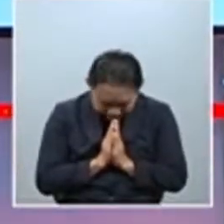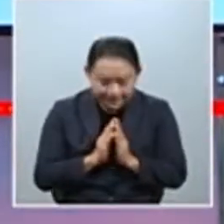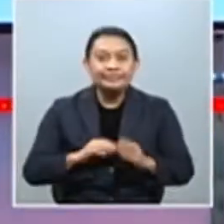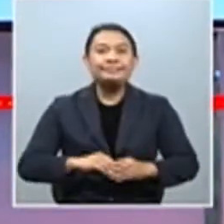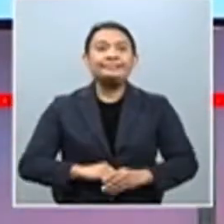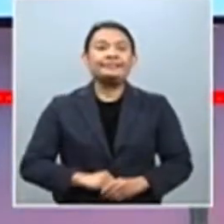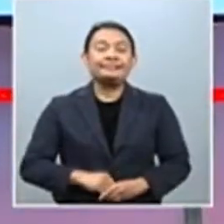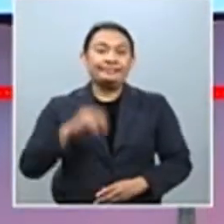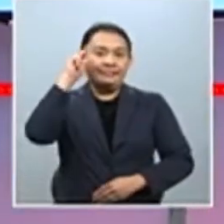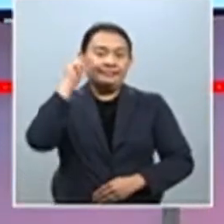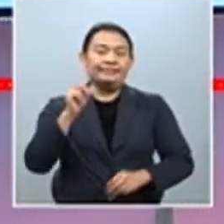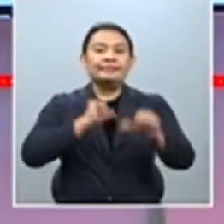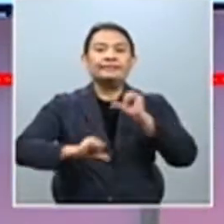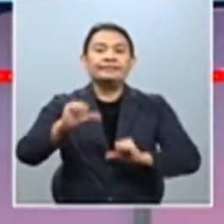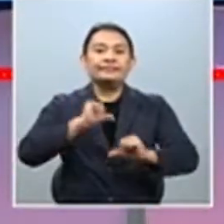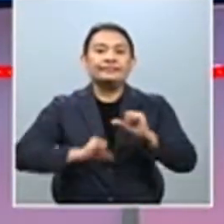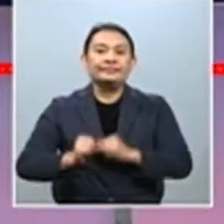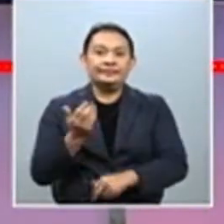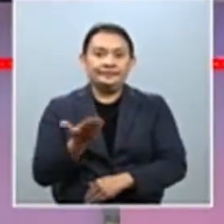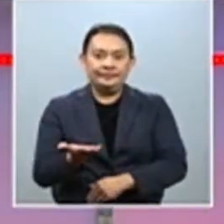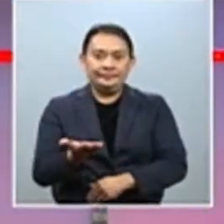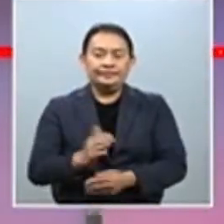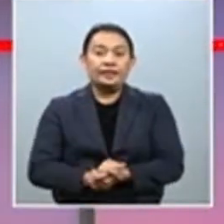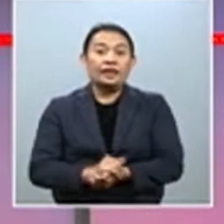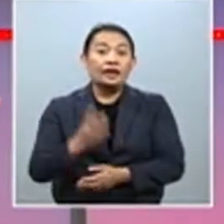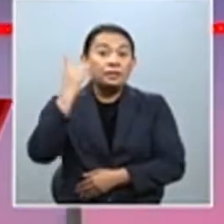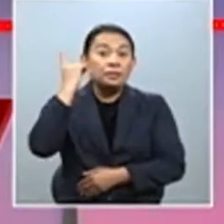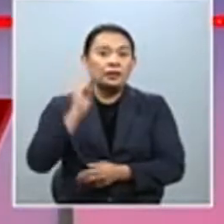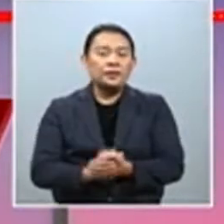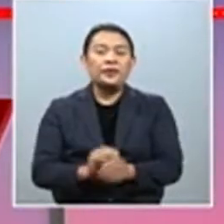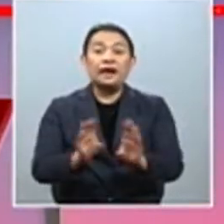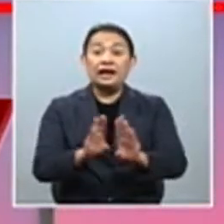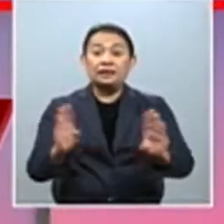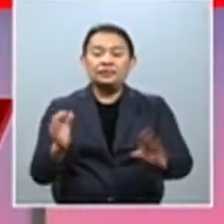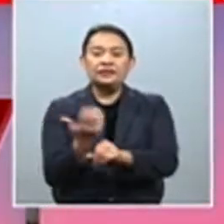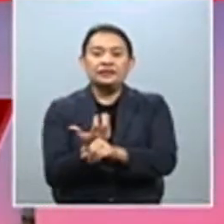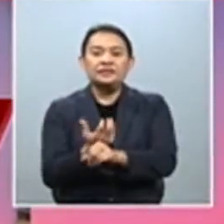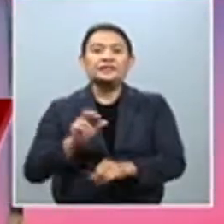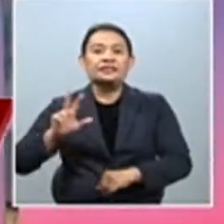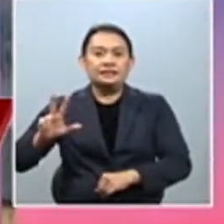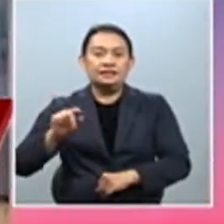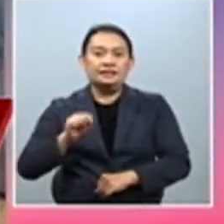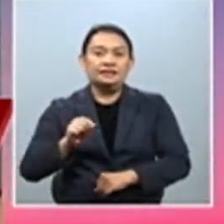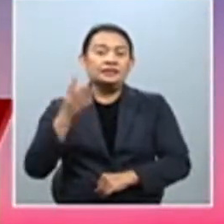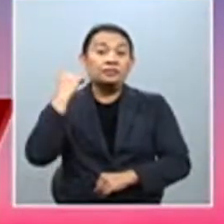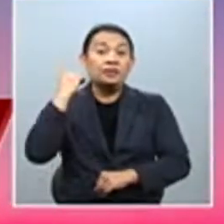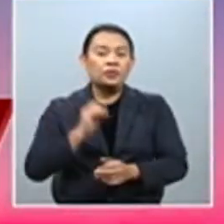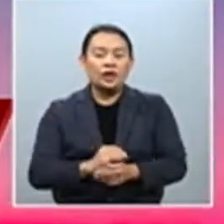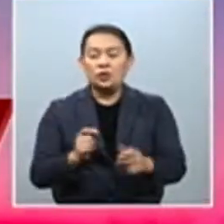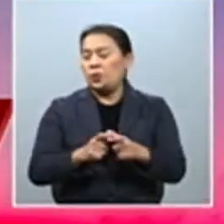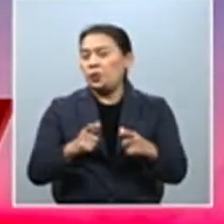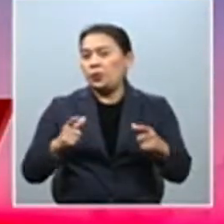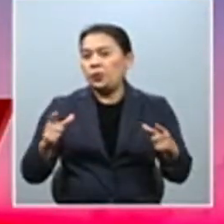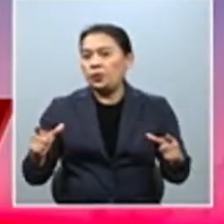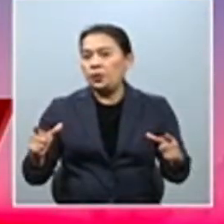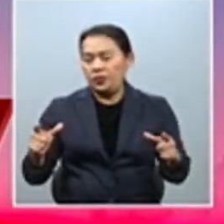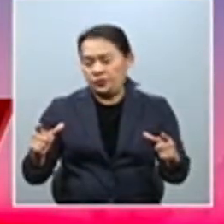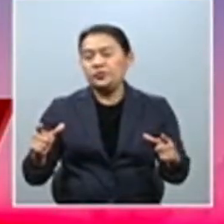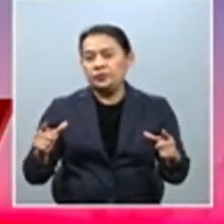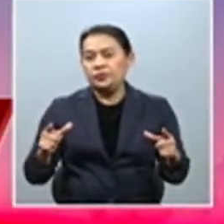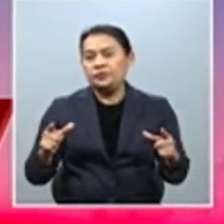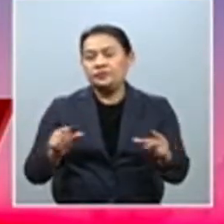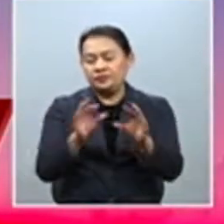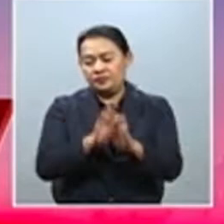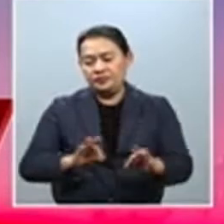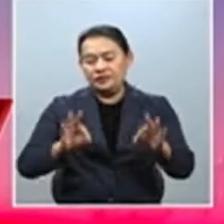สวัสดีค่ะเป็นข่าวบันเทิงกับซันดี้โสภิดาสุขันโทค่ะเมื่อวานนี้งานเปิดวิก3 Fantastic Tree นะคะต้องบอกว่าเป็นงานที่ยิ่งใหญ่อลังการมากๆกับการเปิดตั